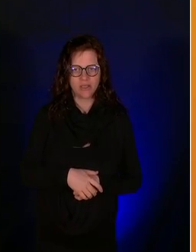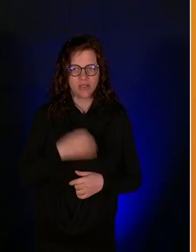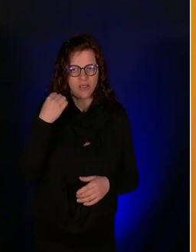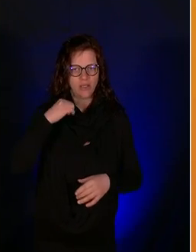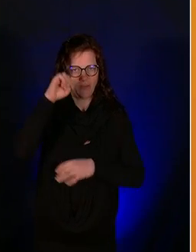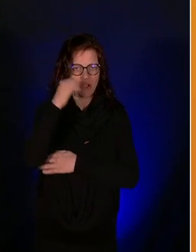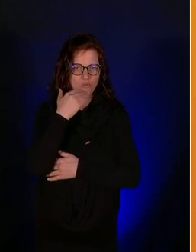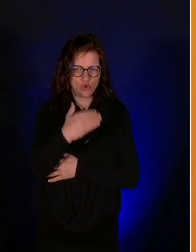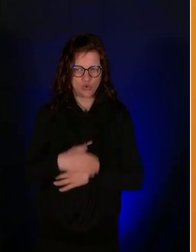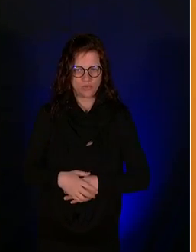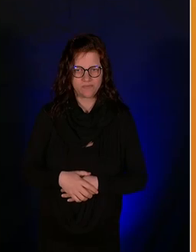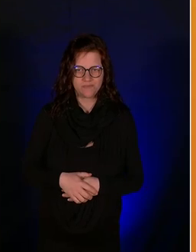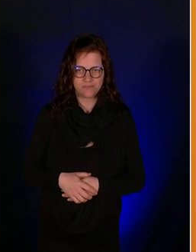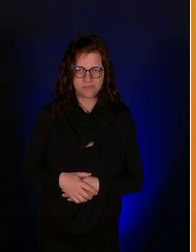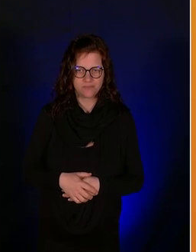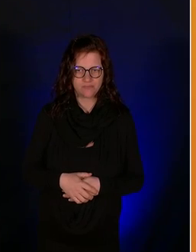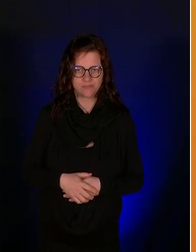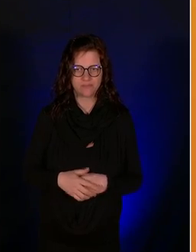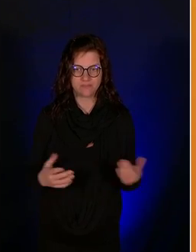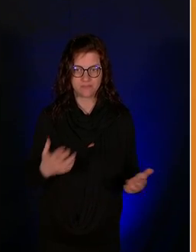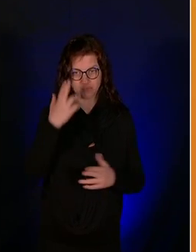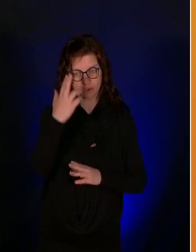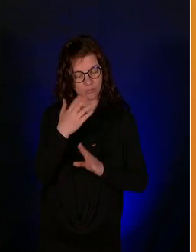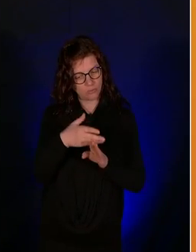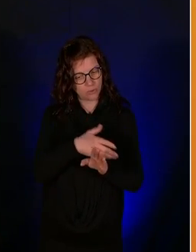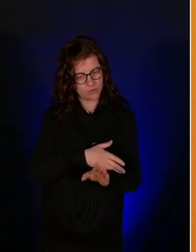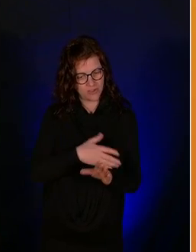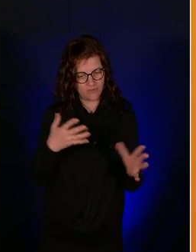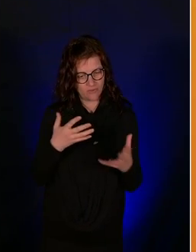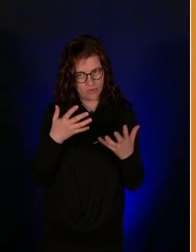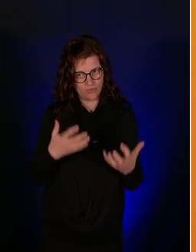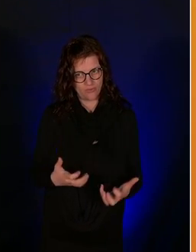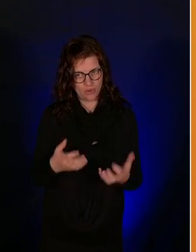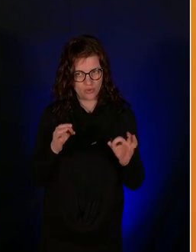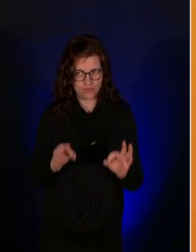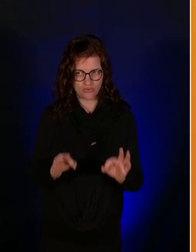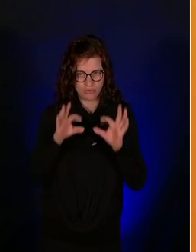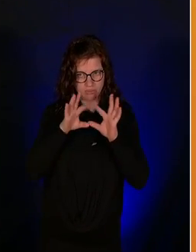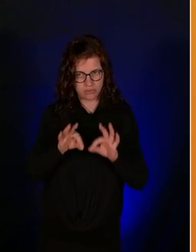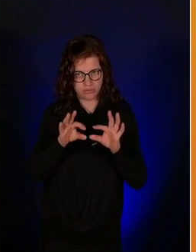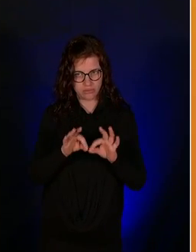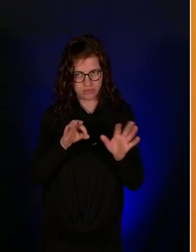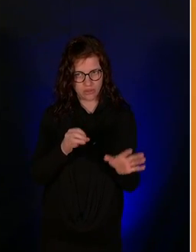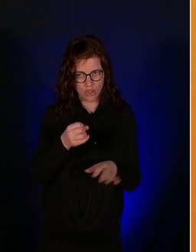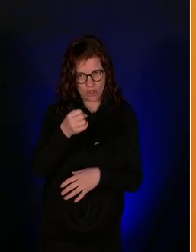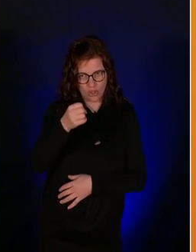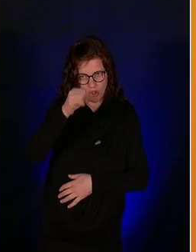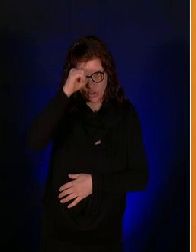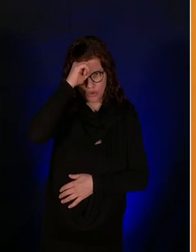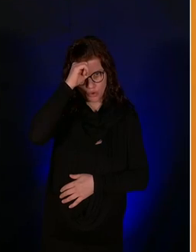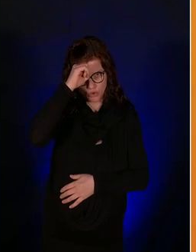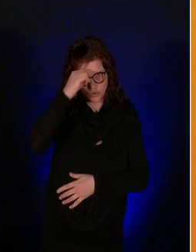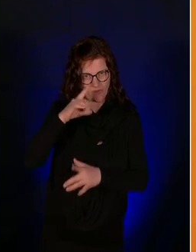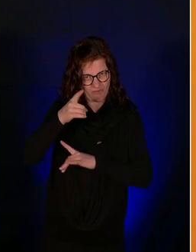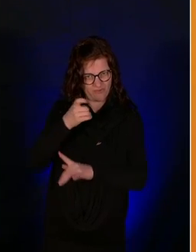Camarades, bonjour. Avant de commencer mon intervention, je veux juste préciser que les leçons, je les reçois de mon papa et de ma